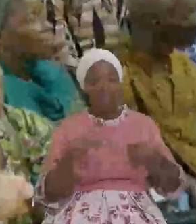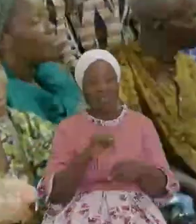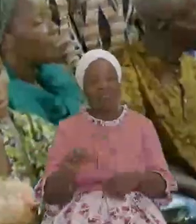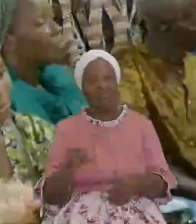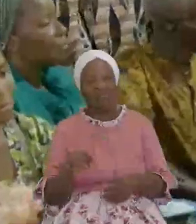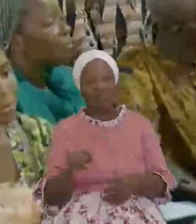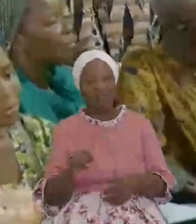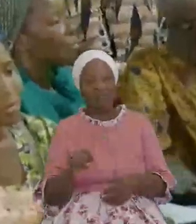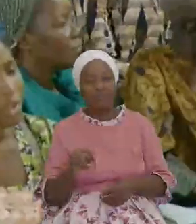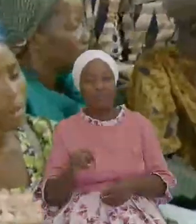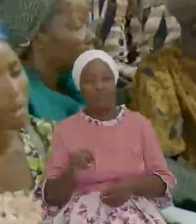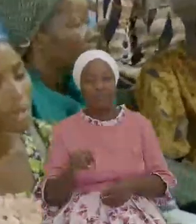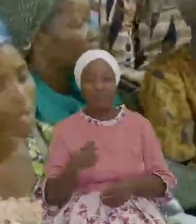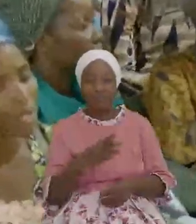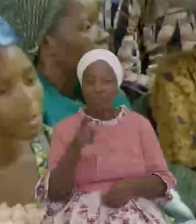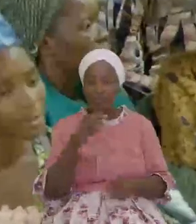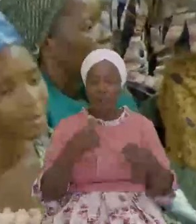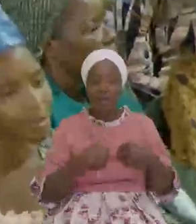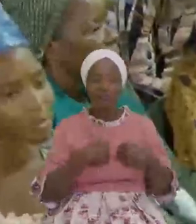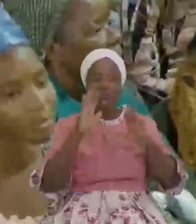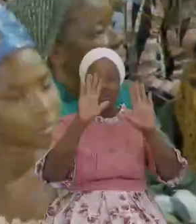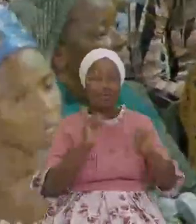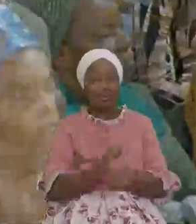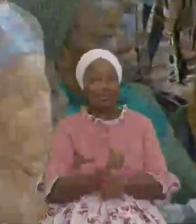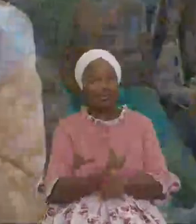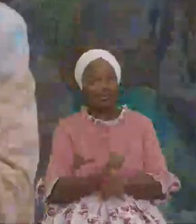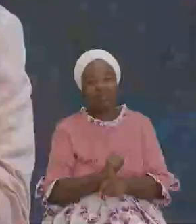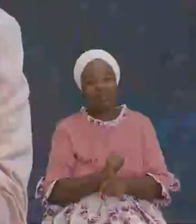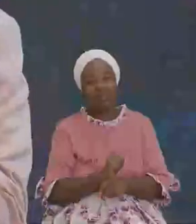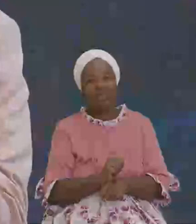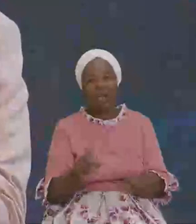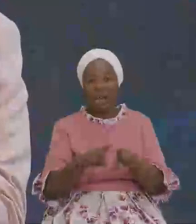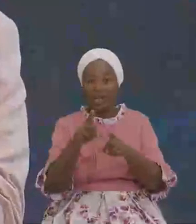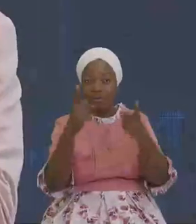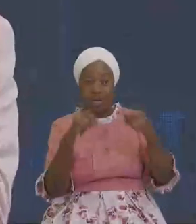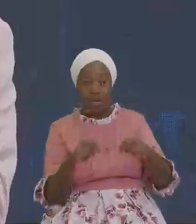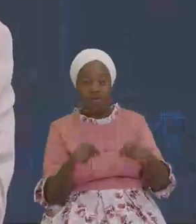guérison. Tu auras les miracles.